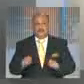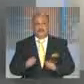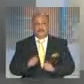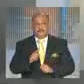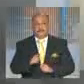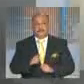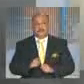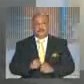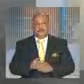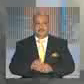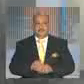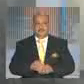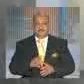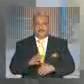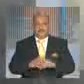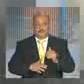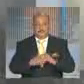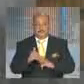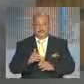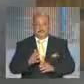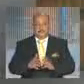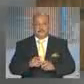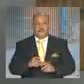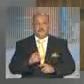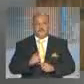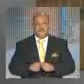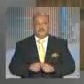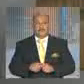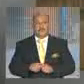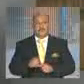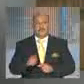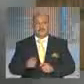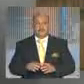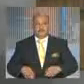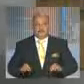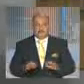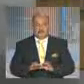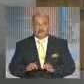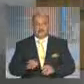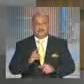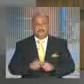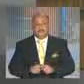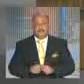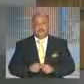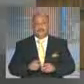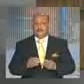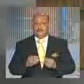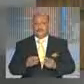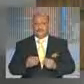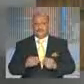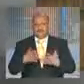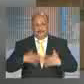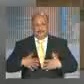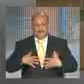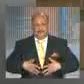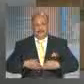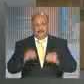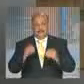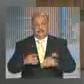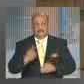الحرص على احترام شروط حفظ الصحة. الأغلب الجراثيم المتواجدة في المستشفى يمكن أن تنقل